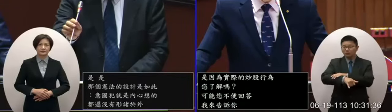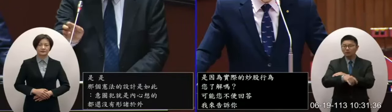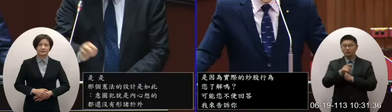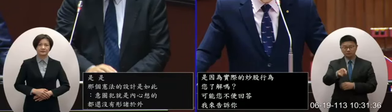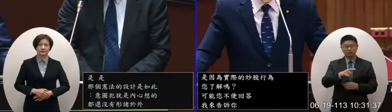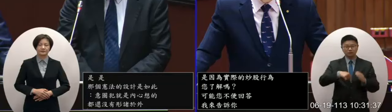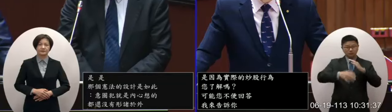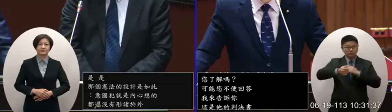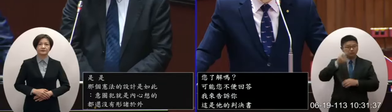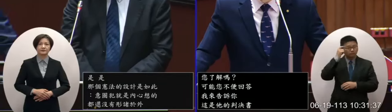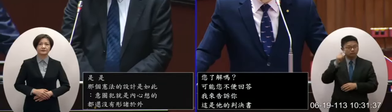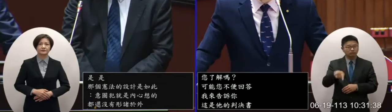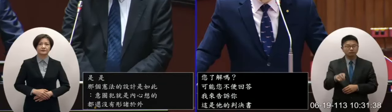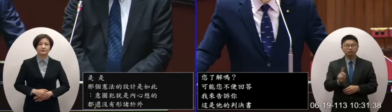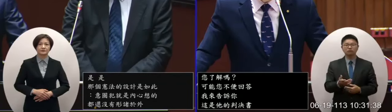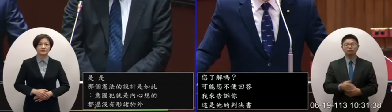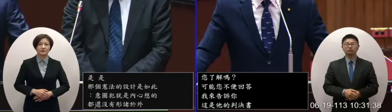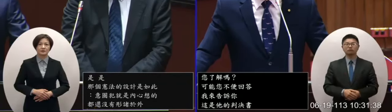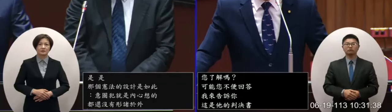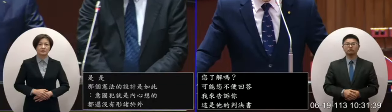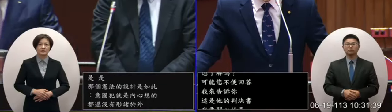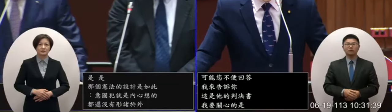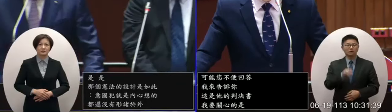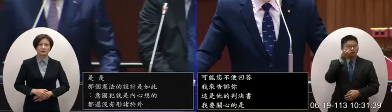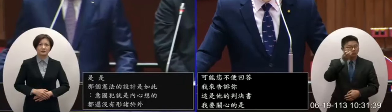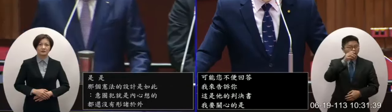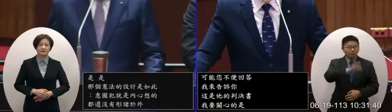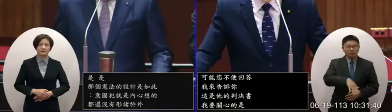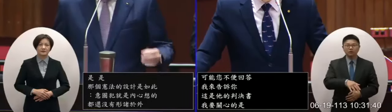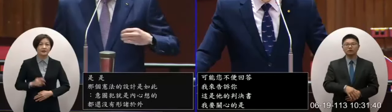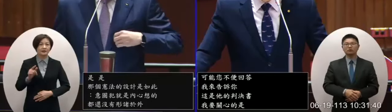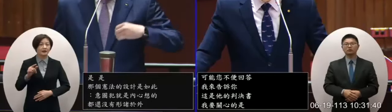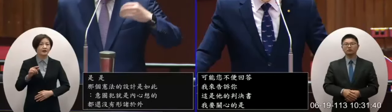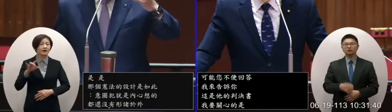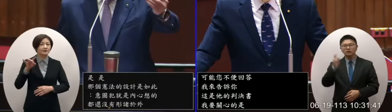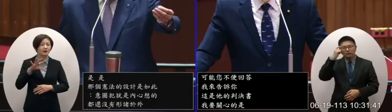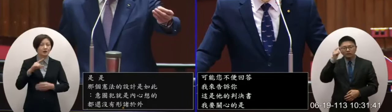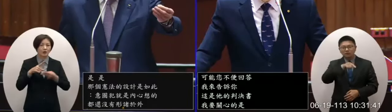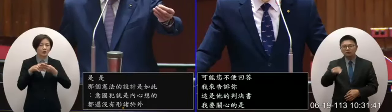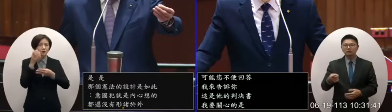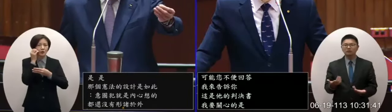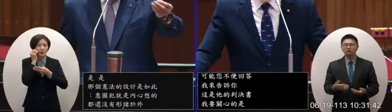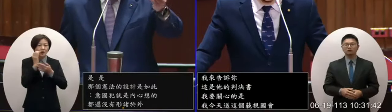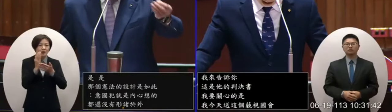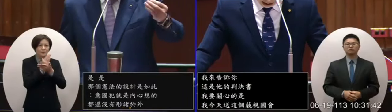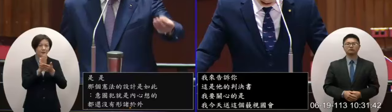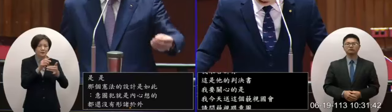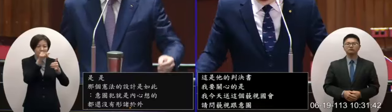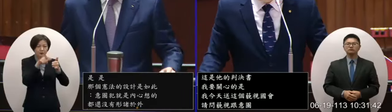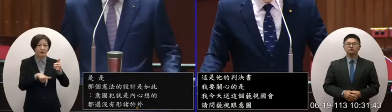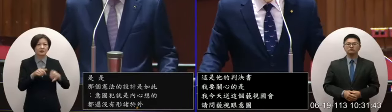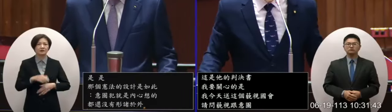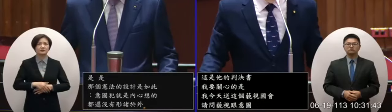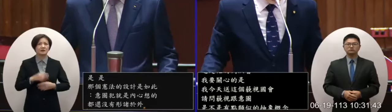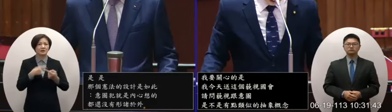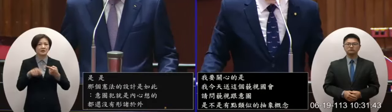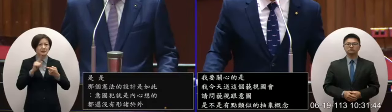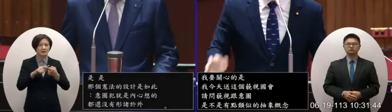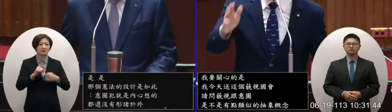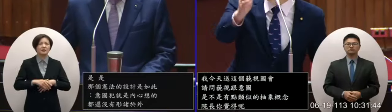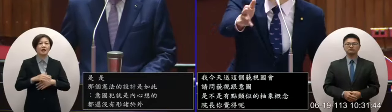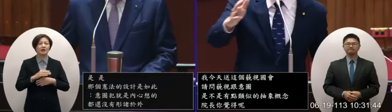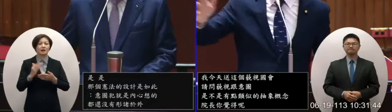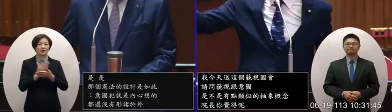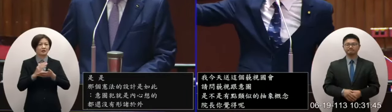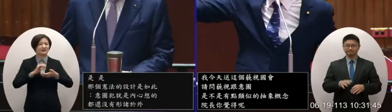长您觉得呢？藐视跟意图 要从主观去判定别人，这个应该有相当上的一个认